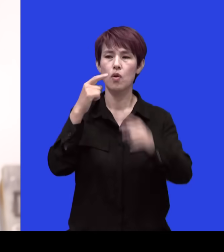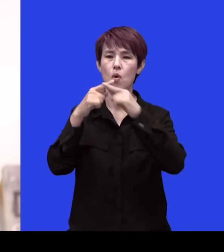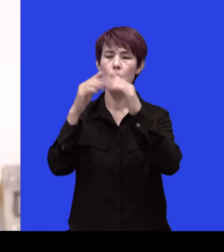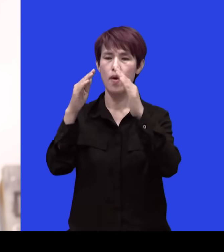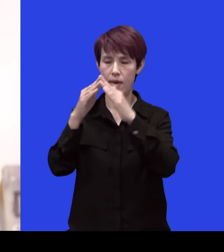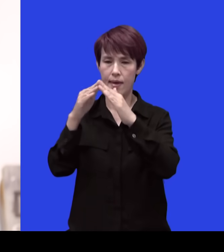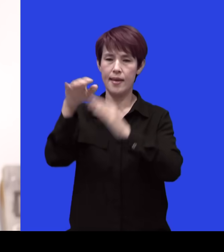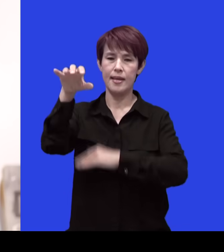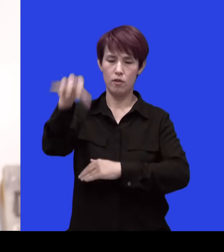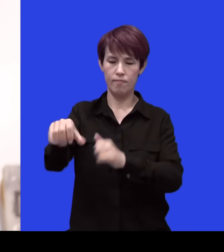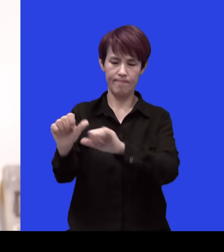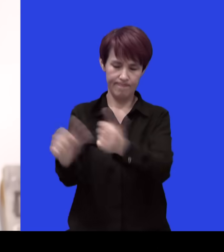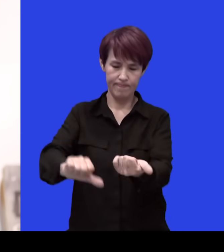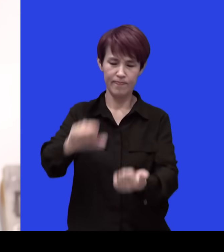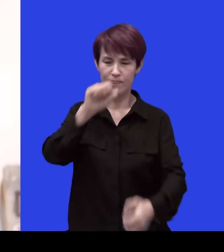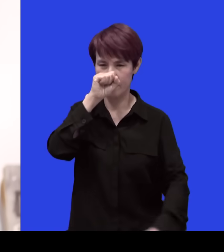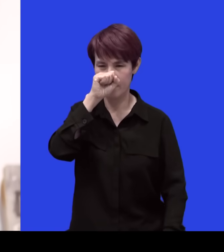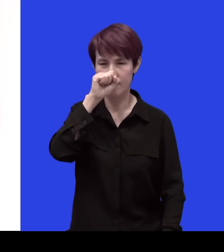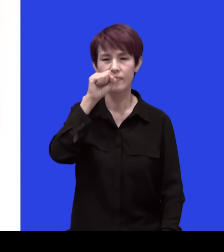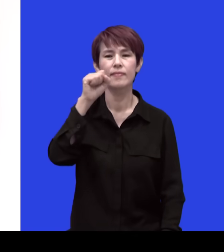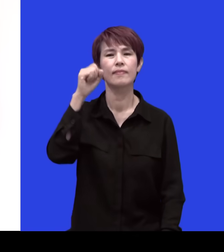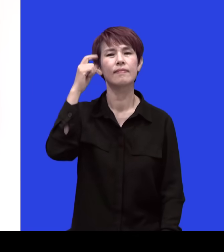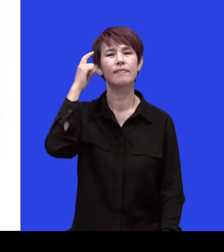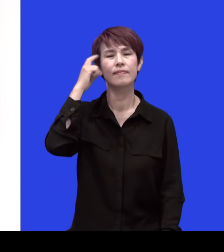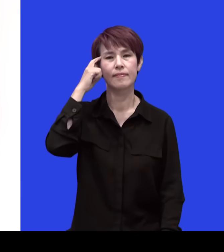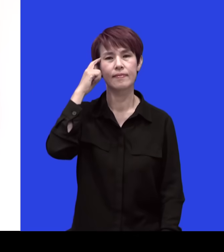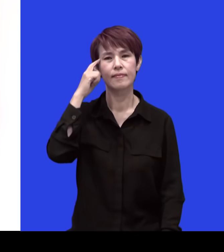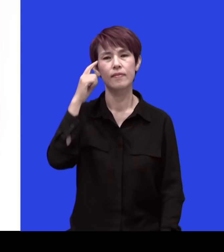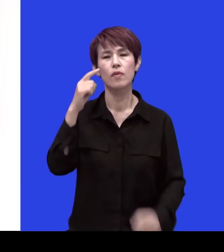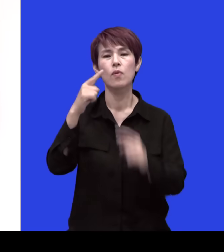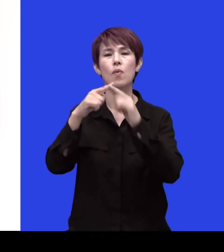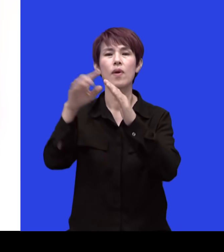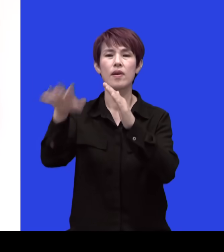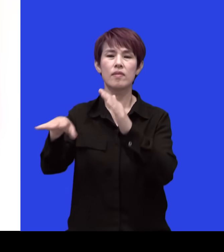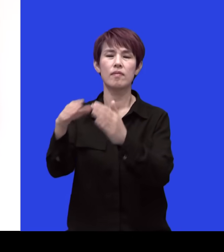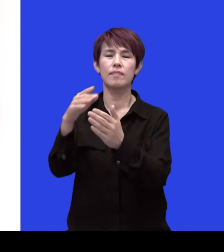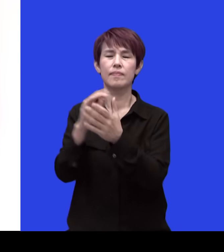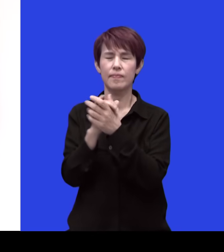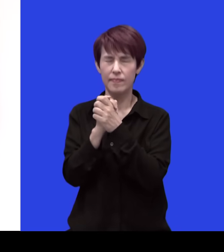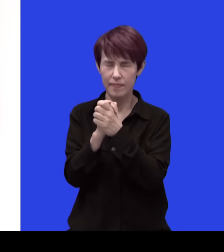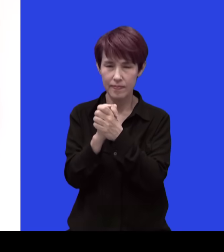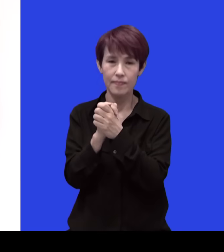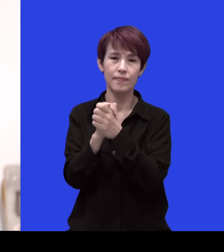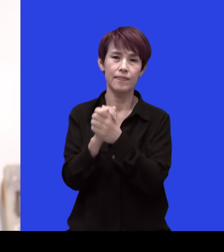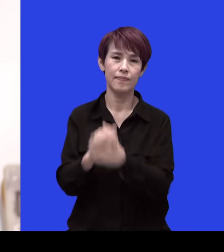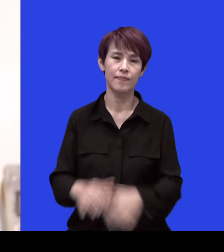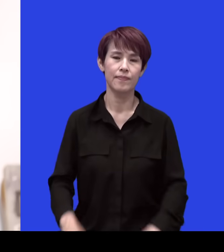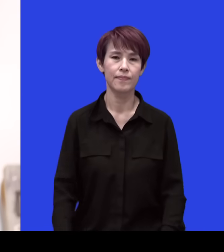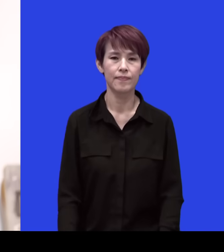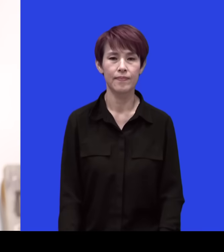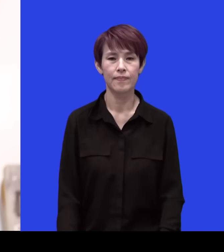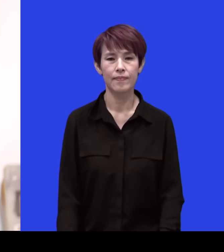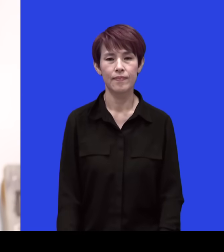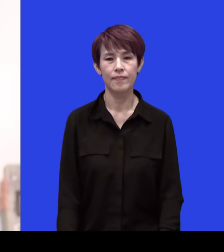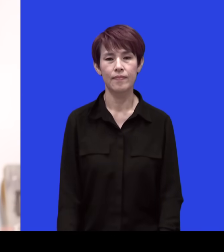자리를 펴놓고 예. 교회에서 자면서 기도를 하는 거예요. 예. 근데 그래가지고 교회를 개척을 했어요.